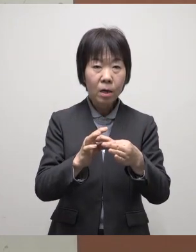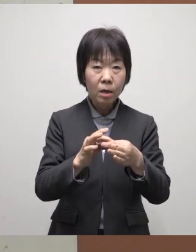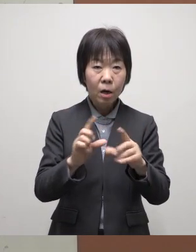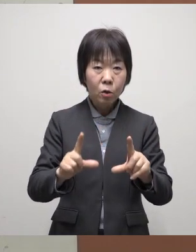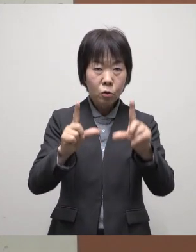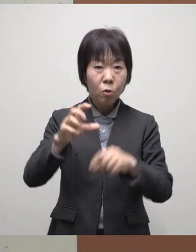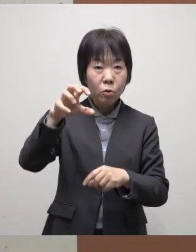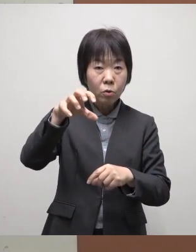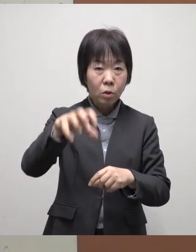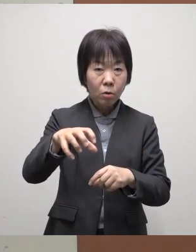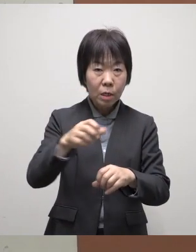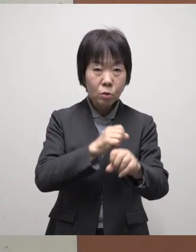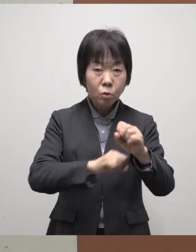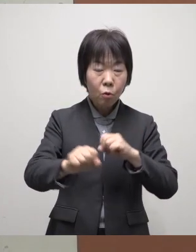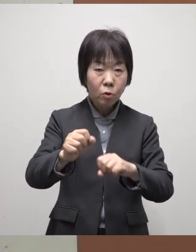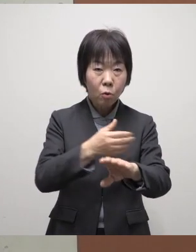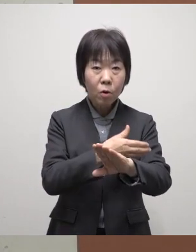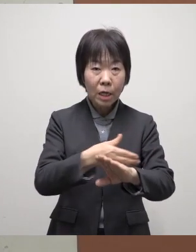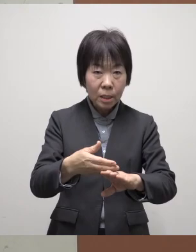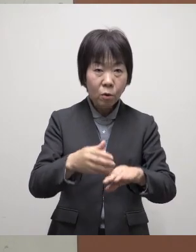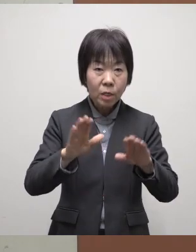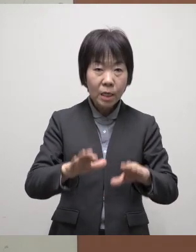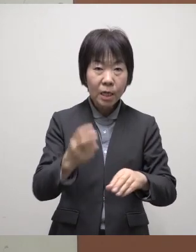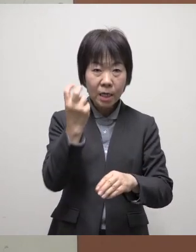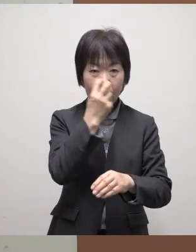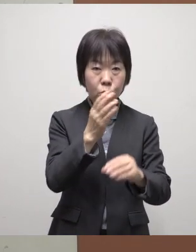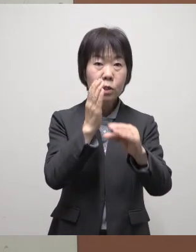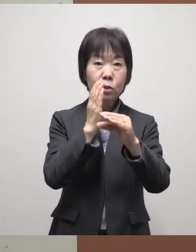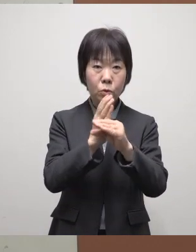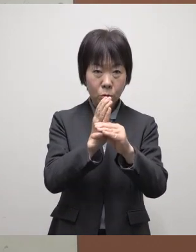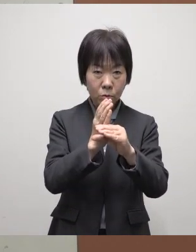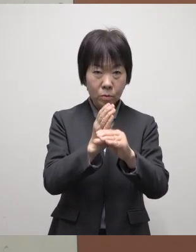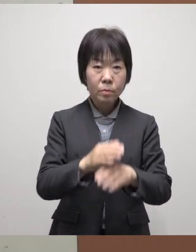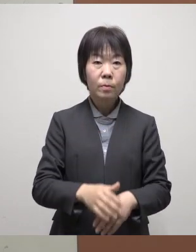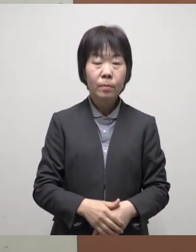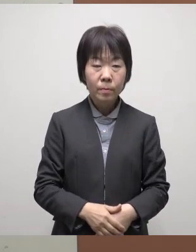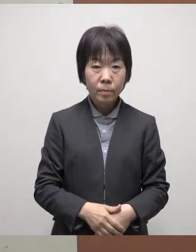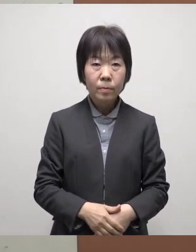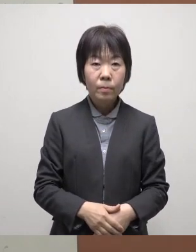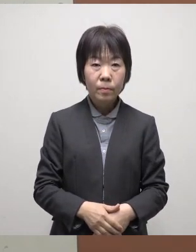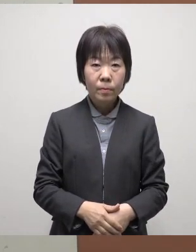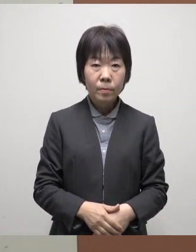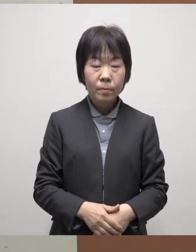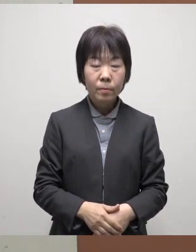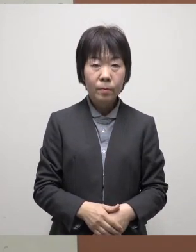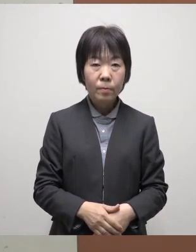東京における行動歴を現在確認中でございます